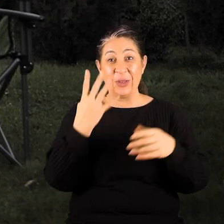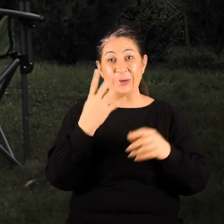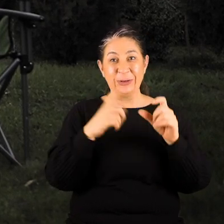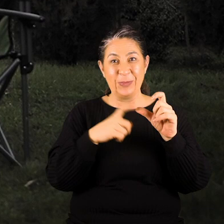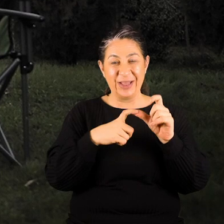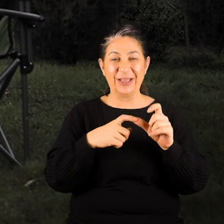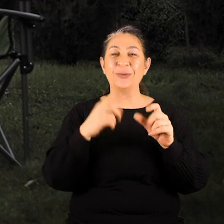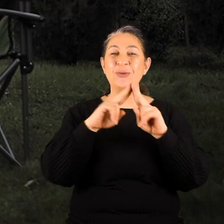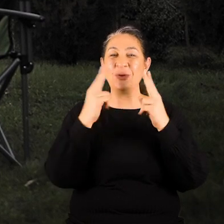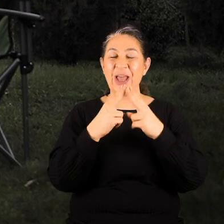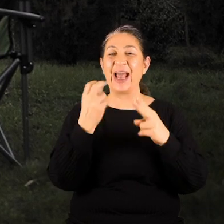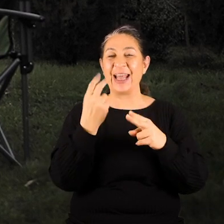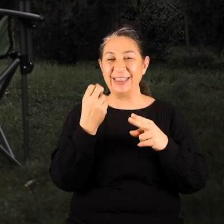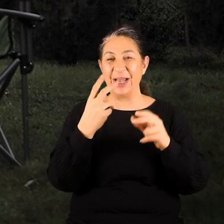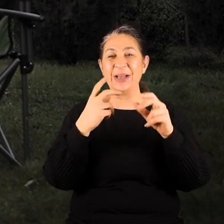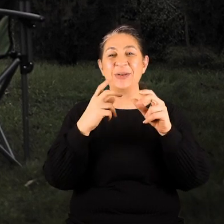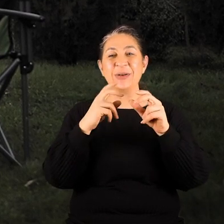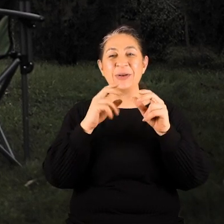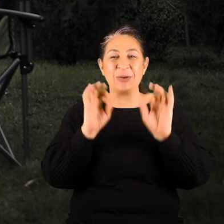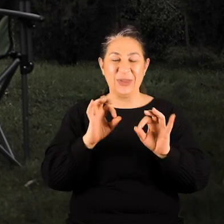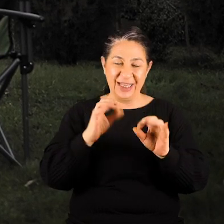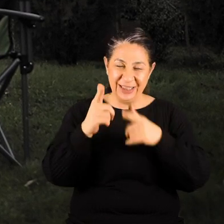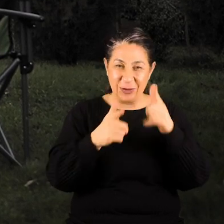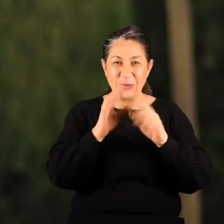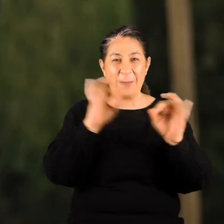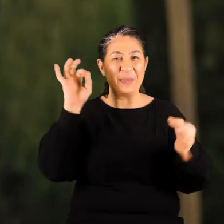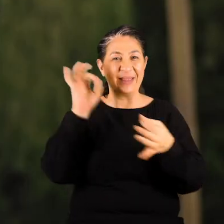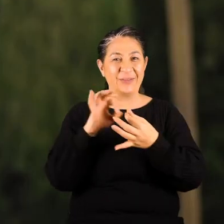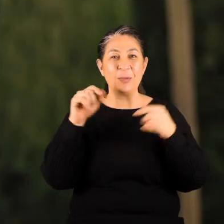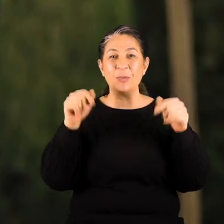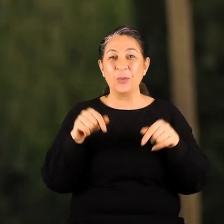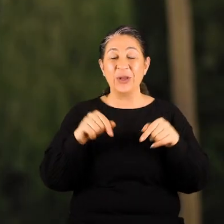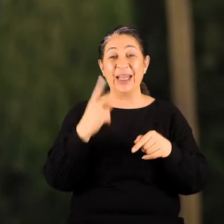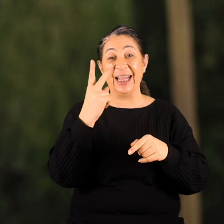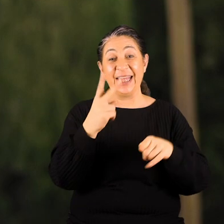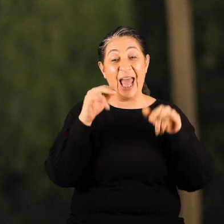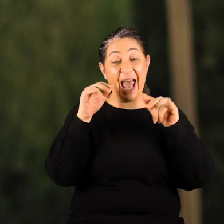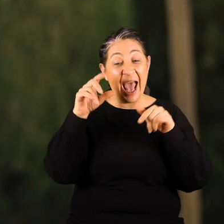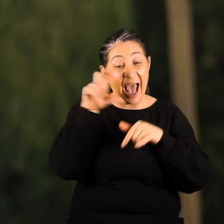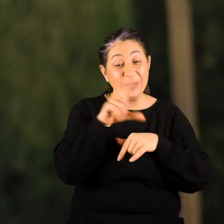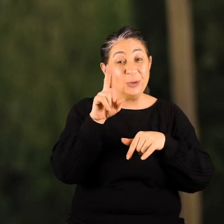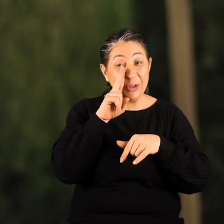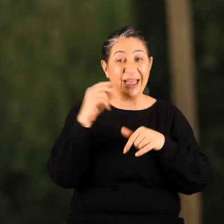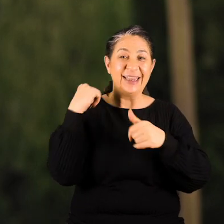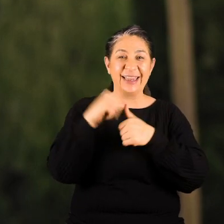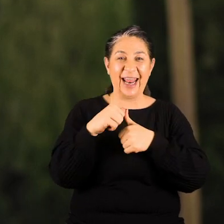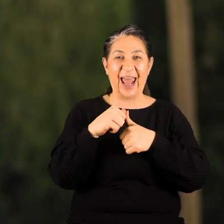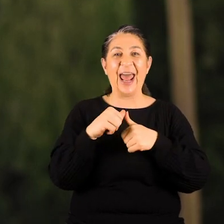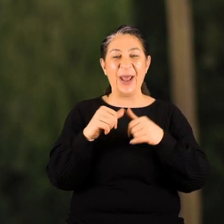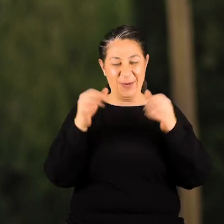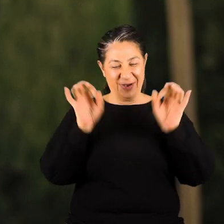Şubat ve dünya kanser gününde bunu çekiyoruz. Süper oldu. Çok güzel denk geldi. O yüzden bugün 2 ayın sonunda tekrardan mobil olma